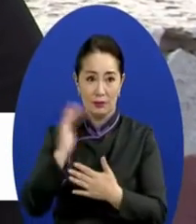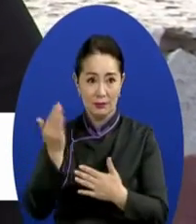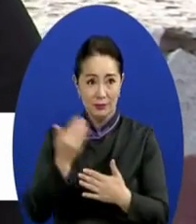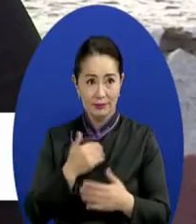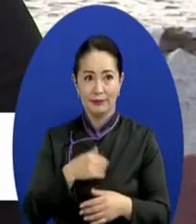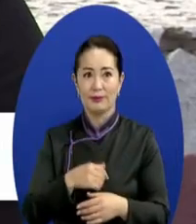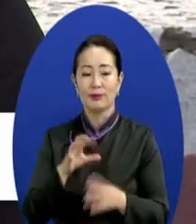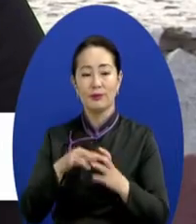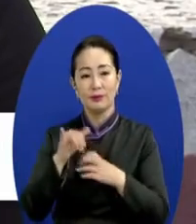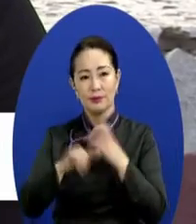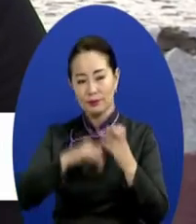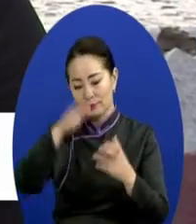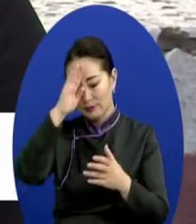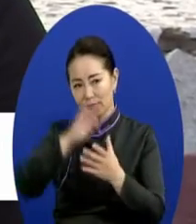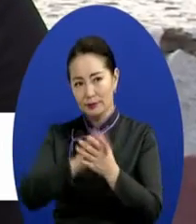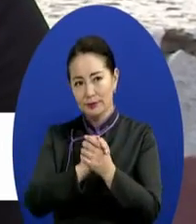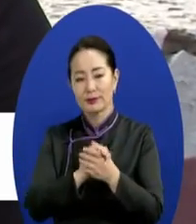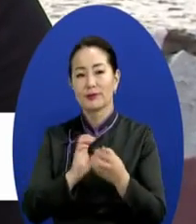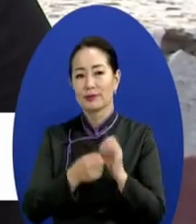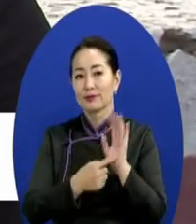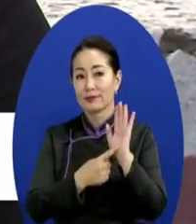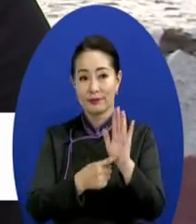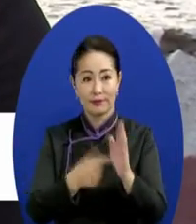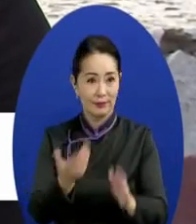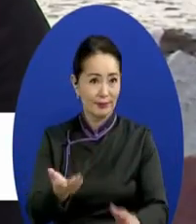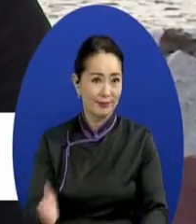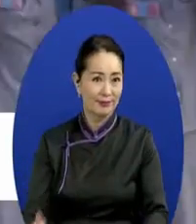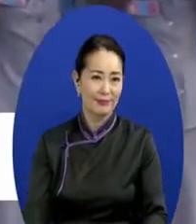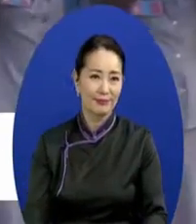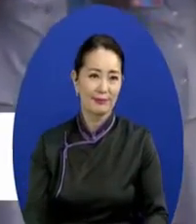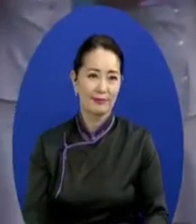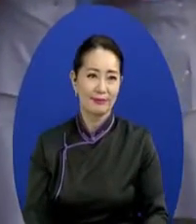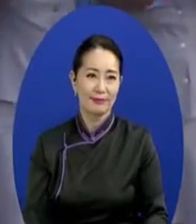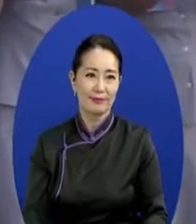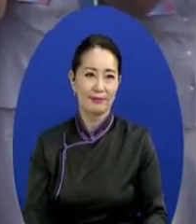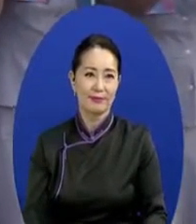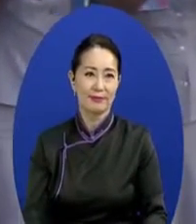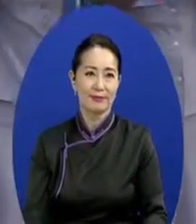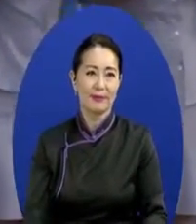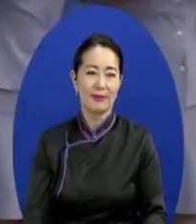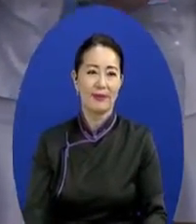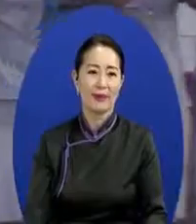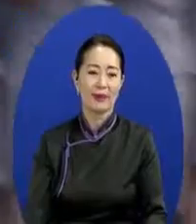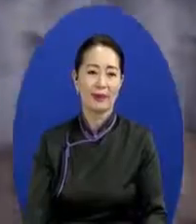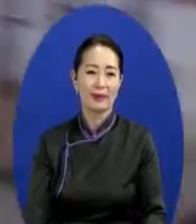сурвалжлага олон улсын хүүхдийн найрамдал цогцлбор дээрээс шууд дамжуулан үзүүллээ.